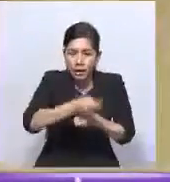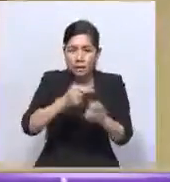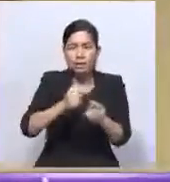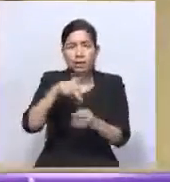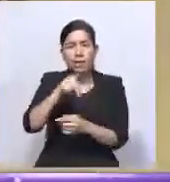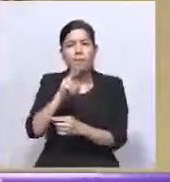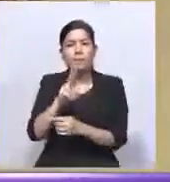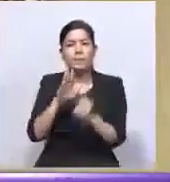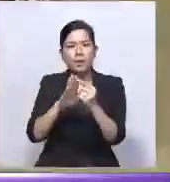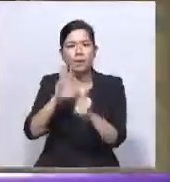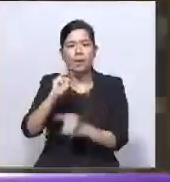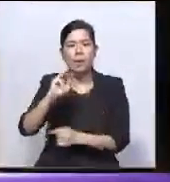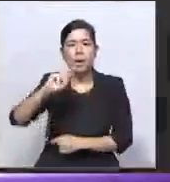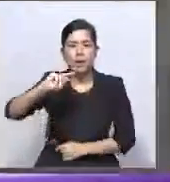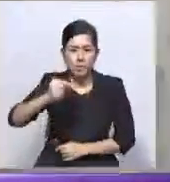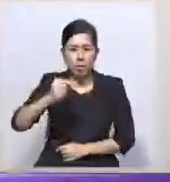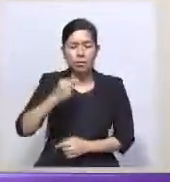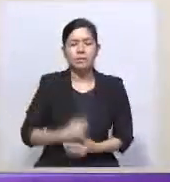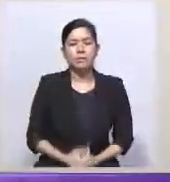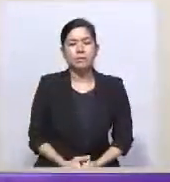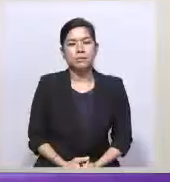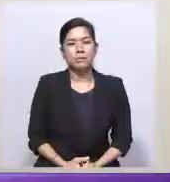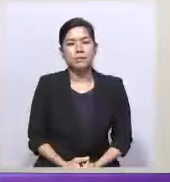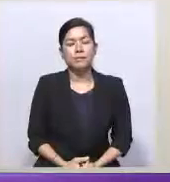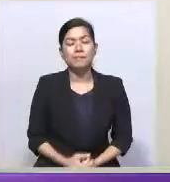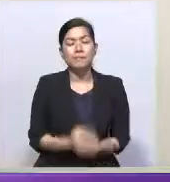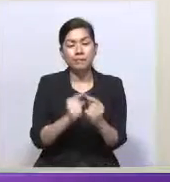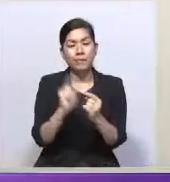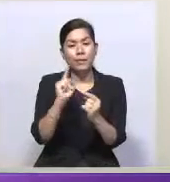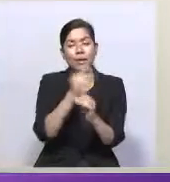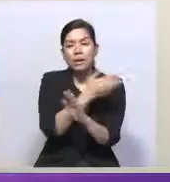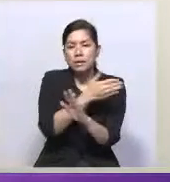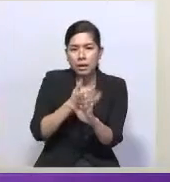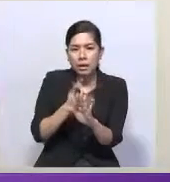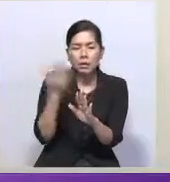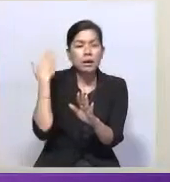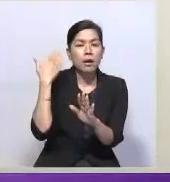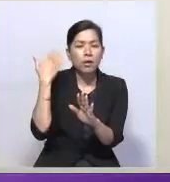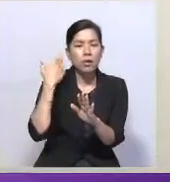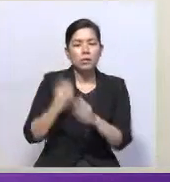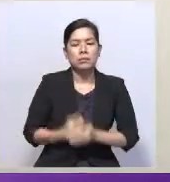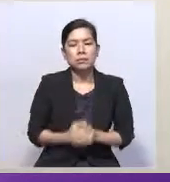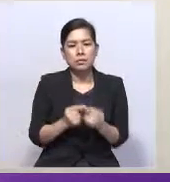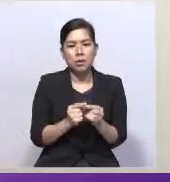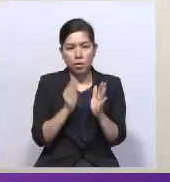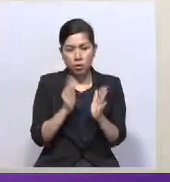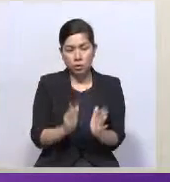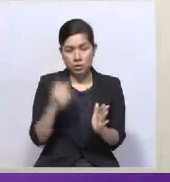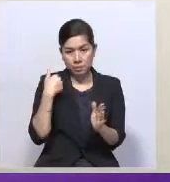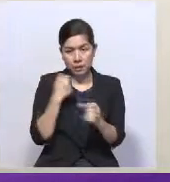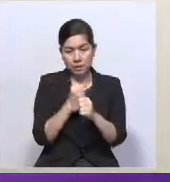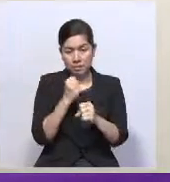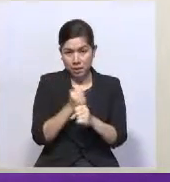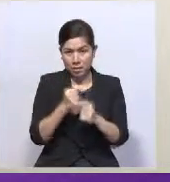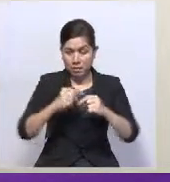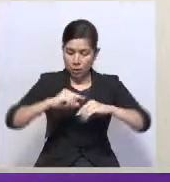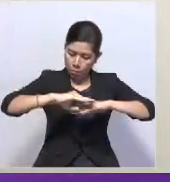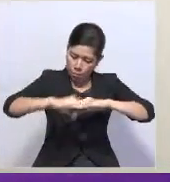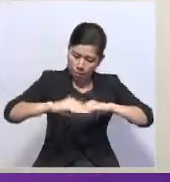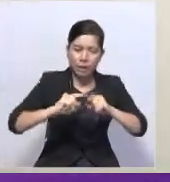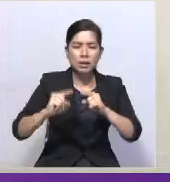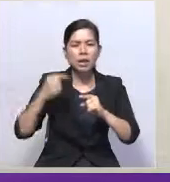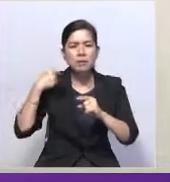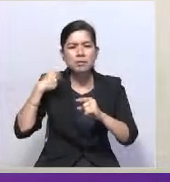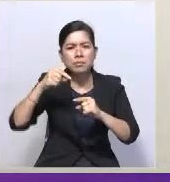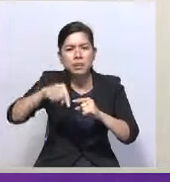และกระชังเลี้ยงสัตว์น้ำ คือเดิมเนี่ยคนที่ก่อสร้างสวนน้ำไปแล้วเนี่ยโดยไม่รับอนุ